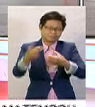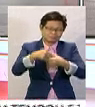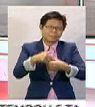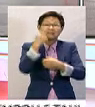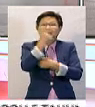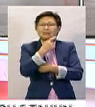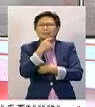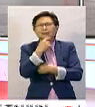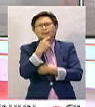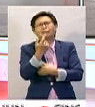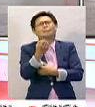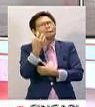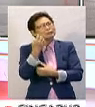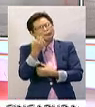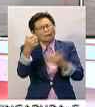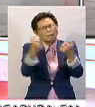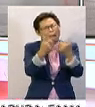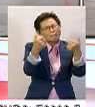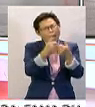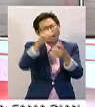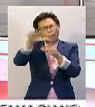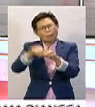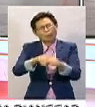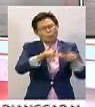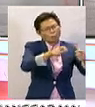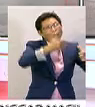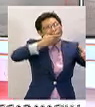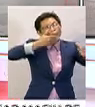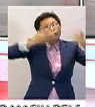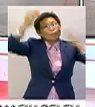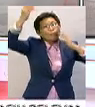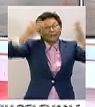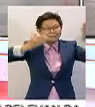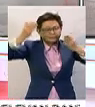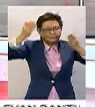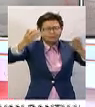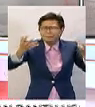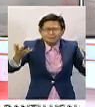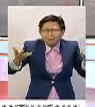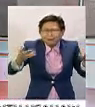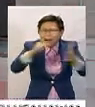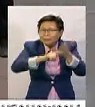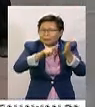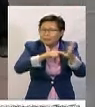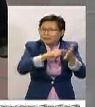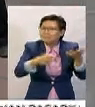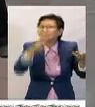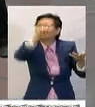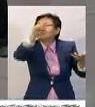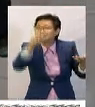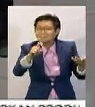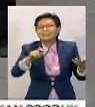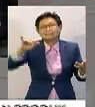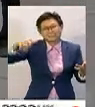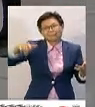Siapa tak kecewa dengan insiden pergaduhan babitkan skuad muda Harimau Melaya? Apa komen Akhta? Ya,